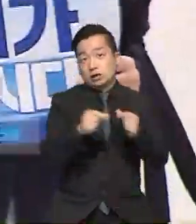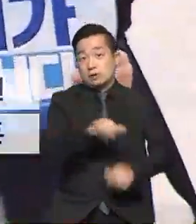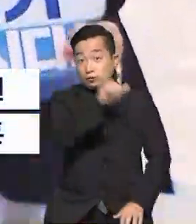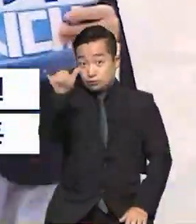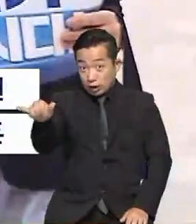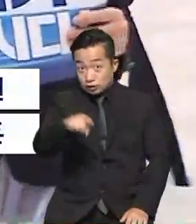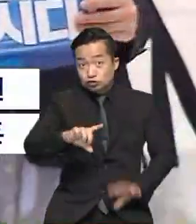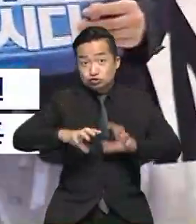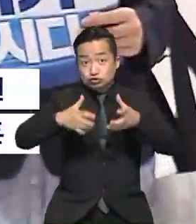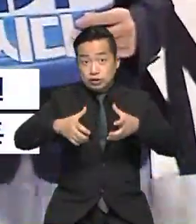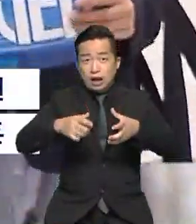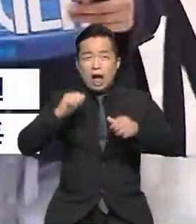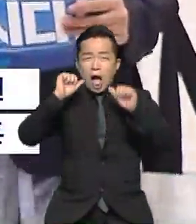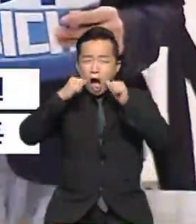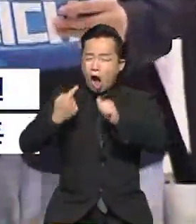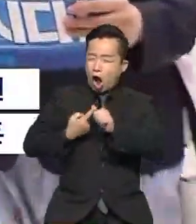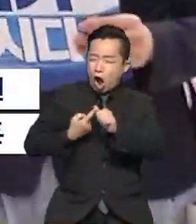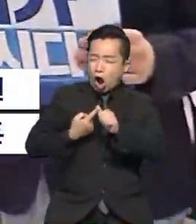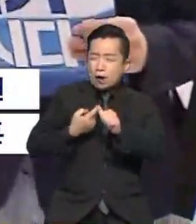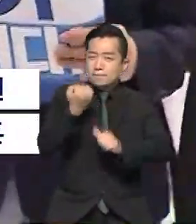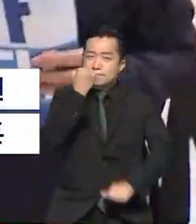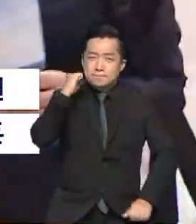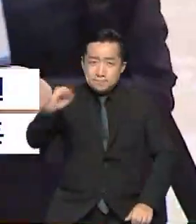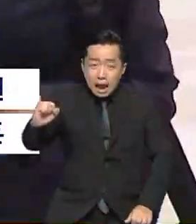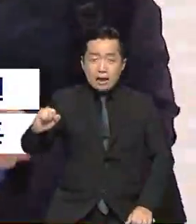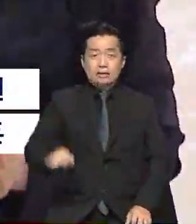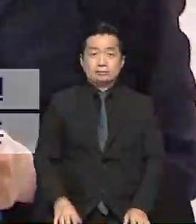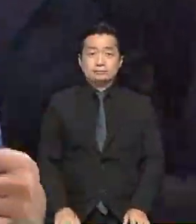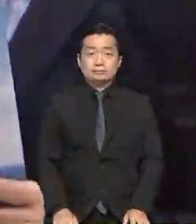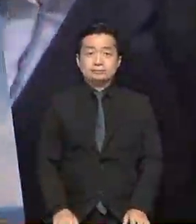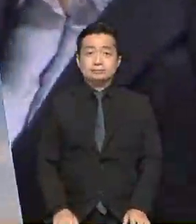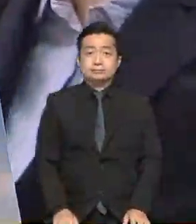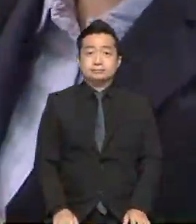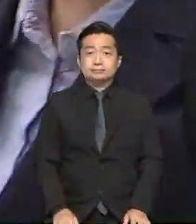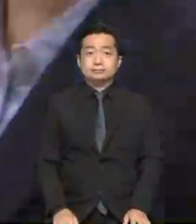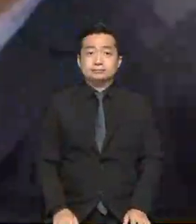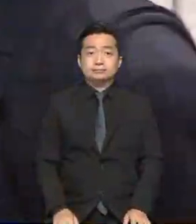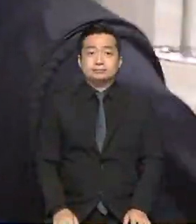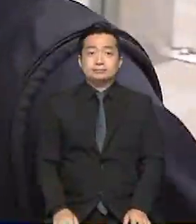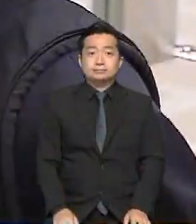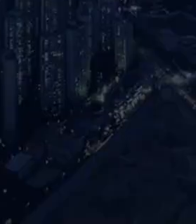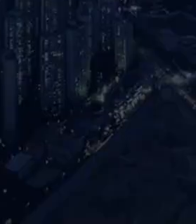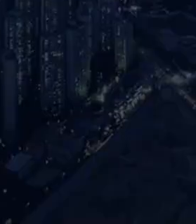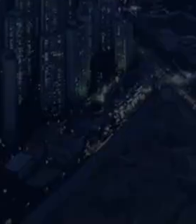또다시 국제적 조롱거리가 될 거라고 비난했습니다. SBS 장민성입니다.